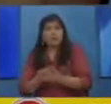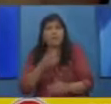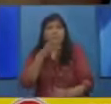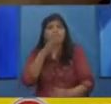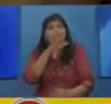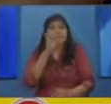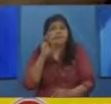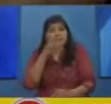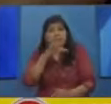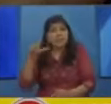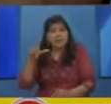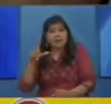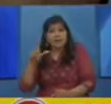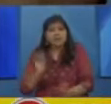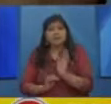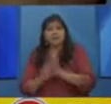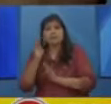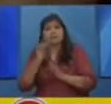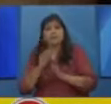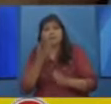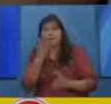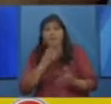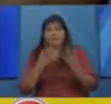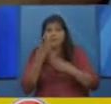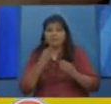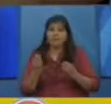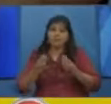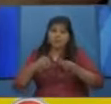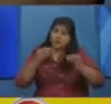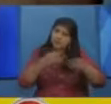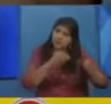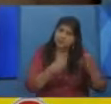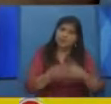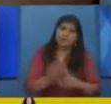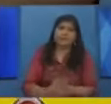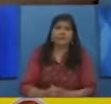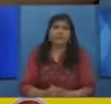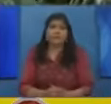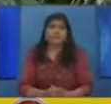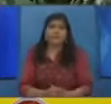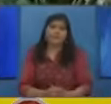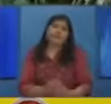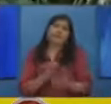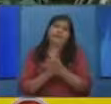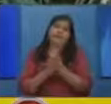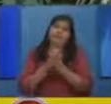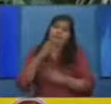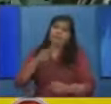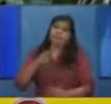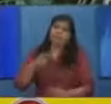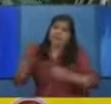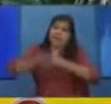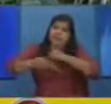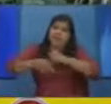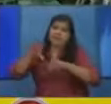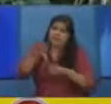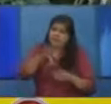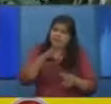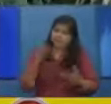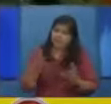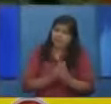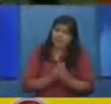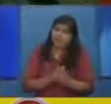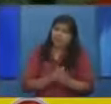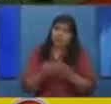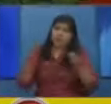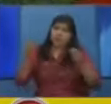50 लाख रुपए से भी ज्यादा के फल सब्जियां लोगों तक पहुंचाई हैं। साथियों, एग्रीकल्चर सेक्टर में